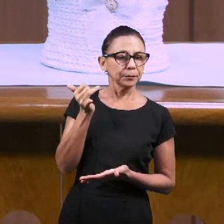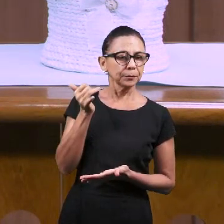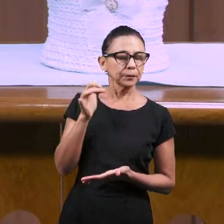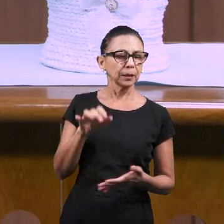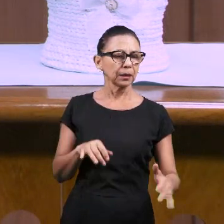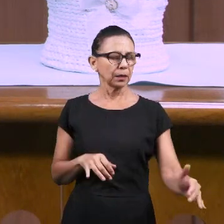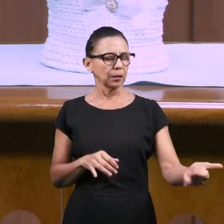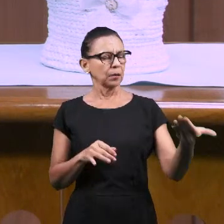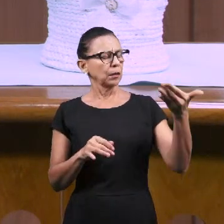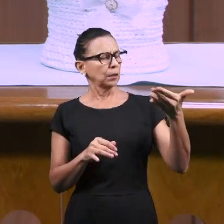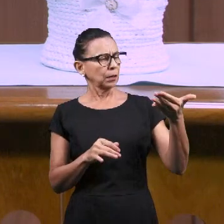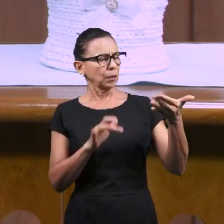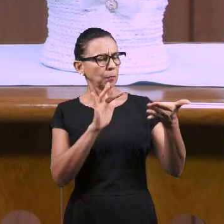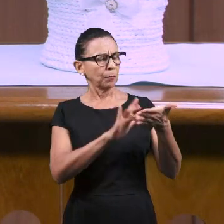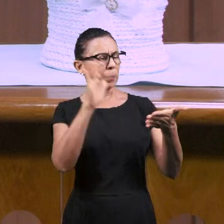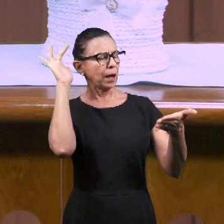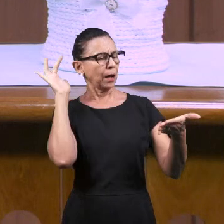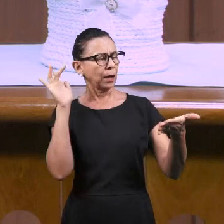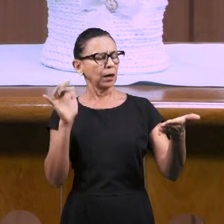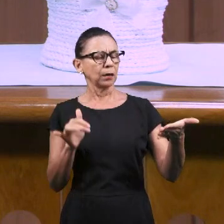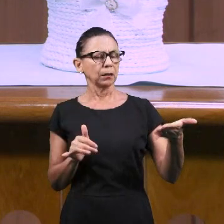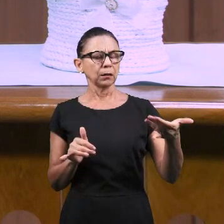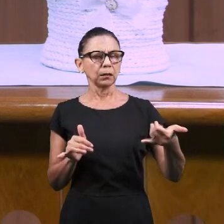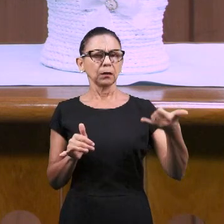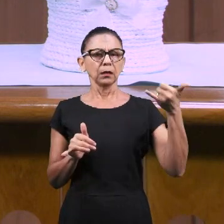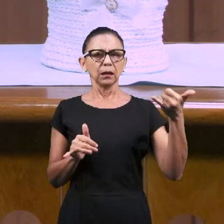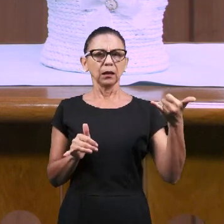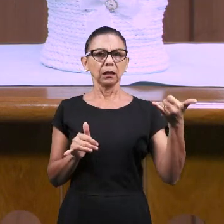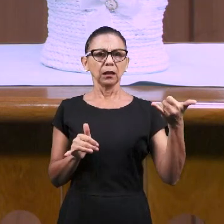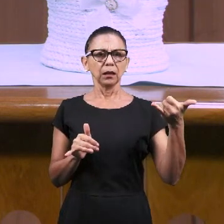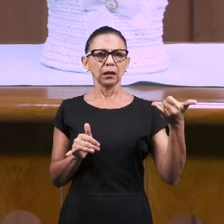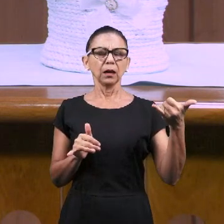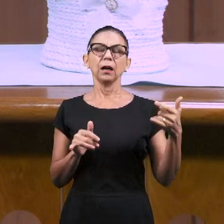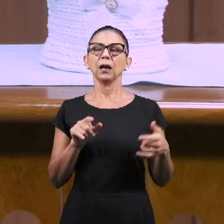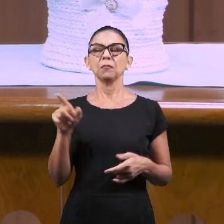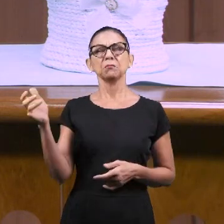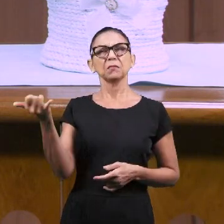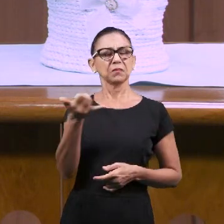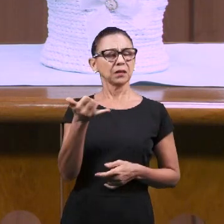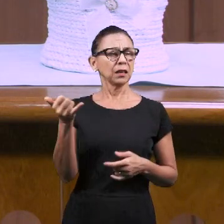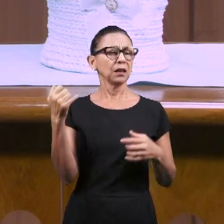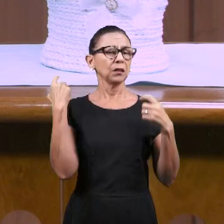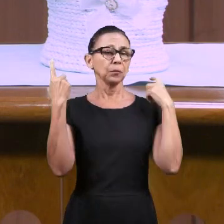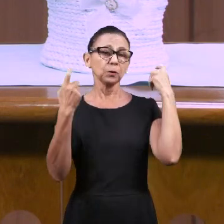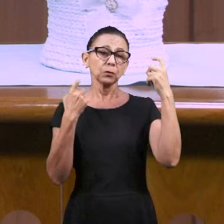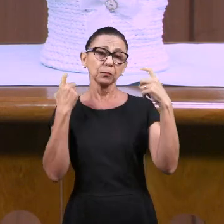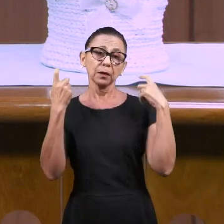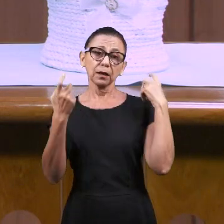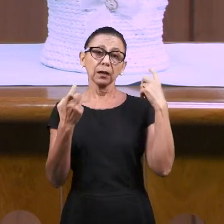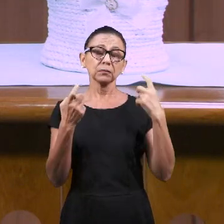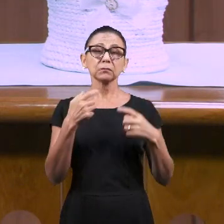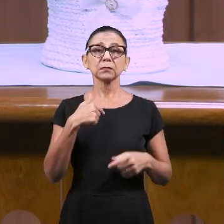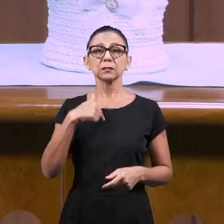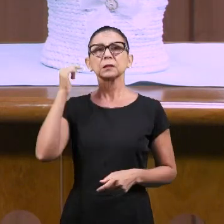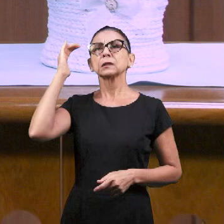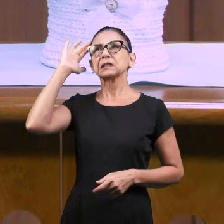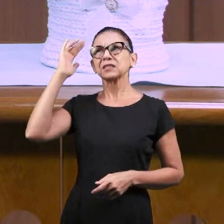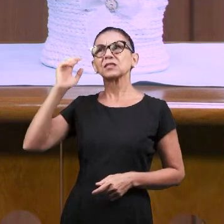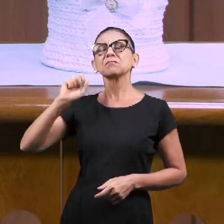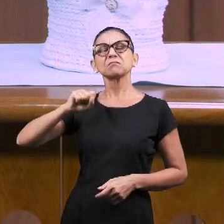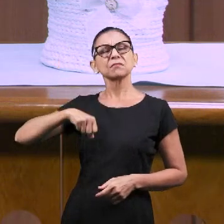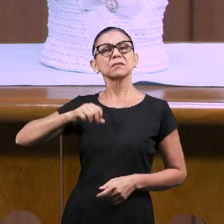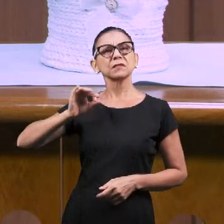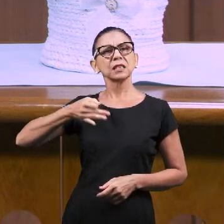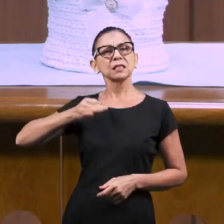Je confesse que dans ce cas-là, j'ai reçu un en disant qu'il était préoccupé. J'ai même compris qu'il avait